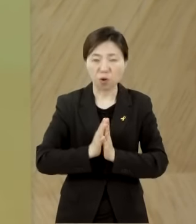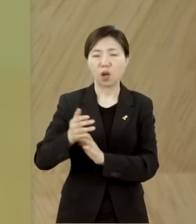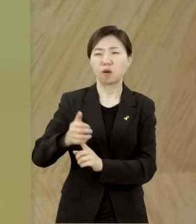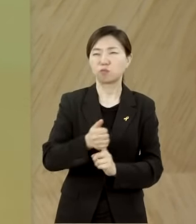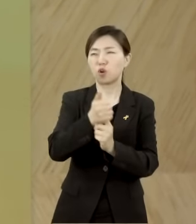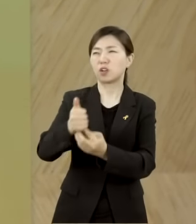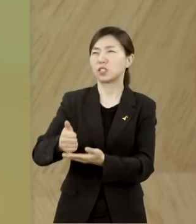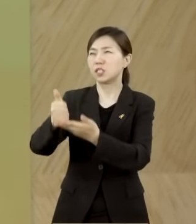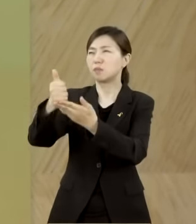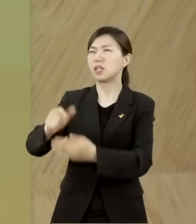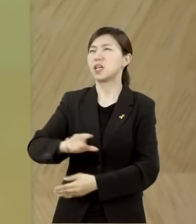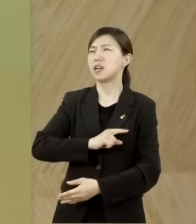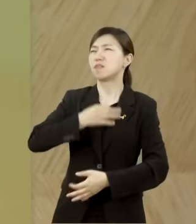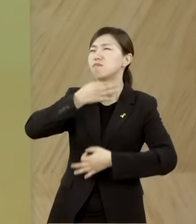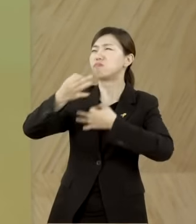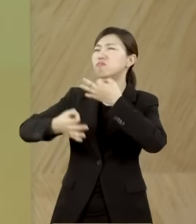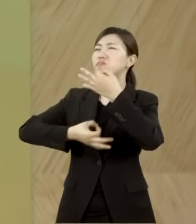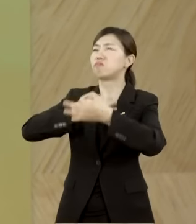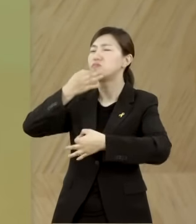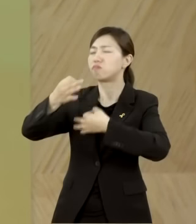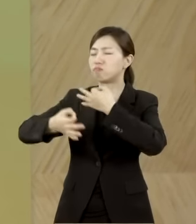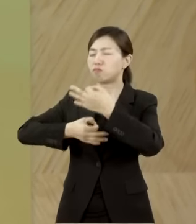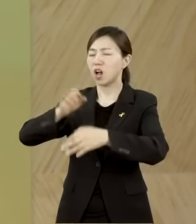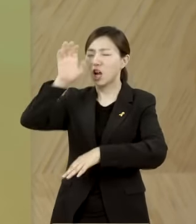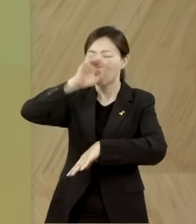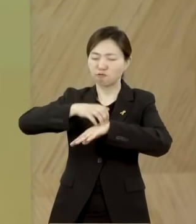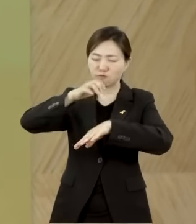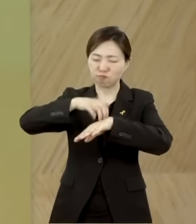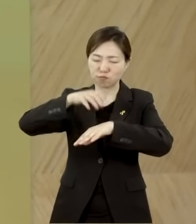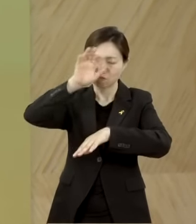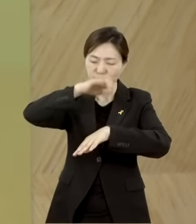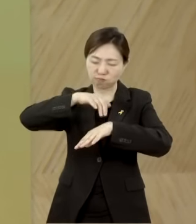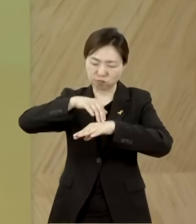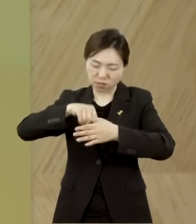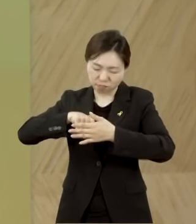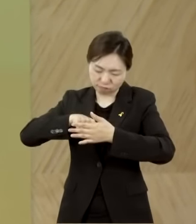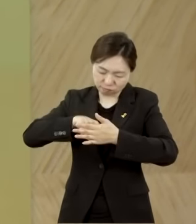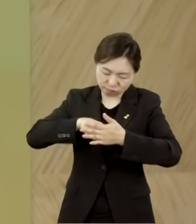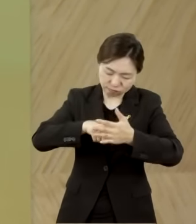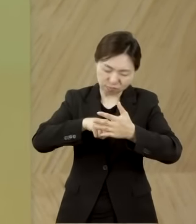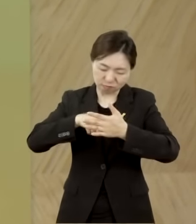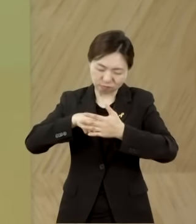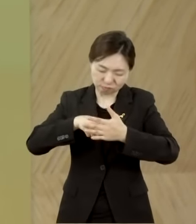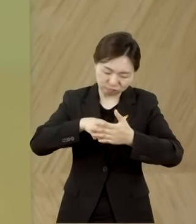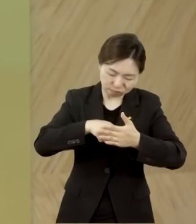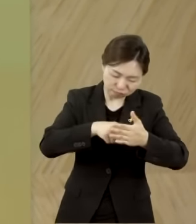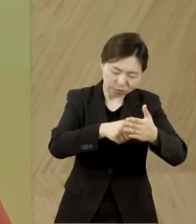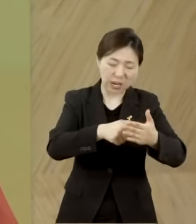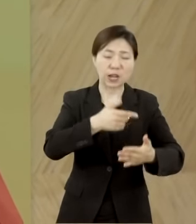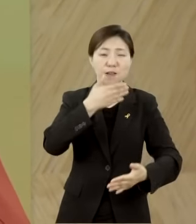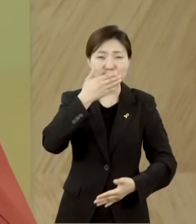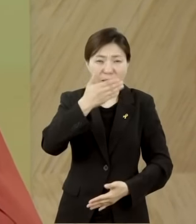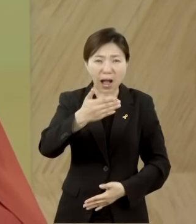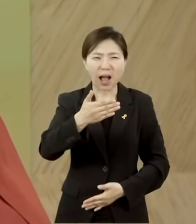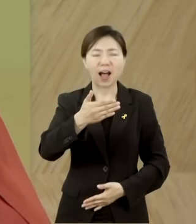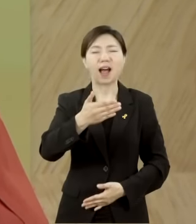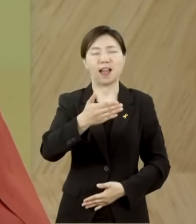기도하고 염불하고 염불하면 다가 나아가면 되는구나라는